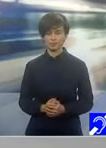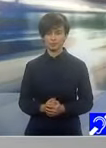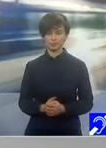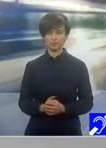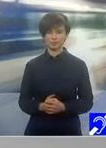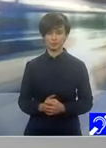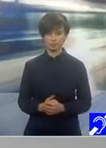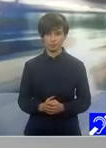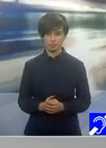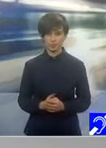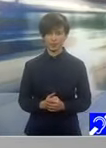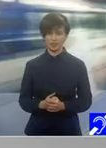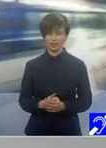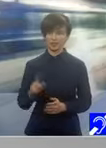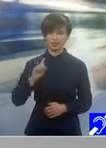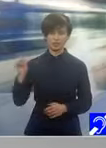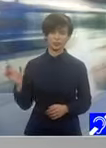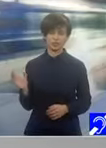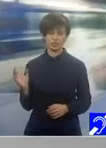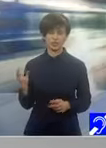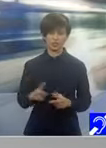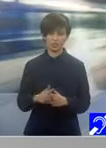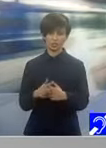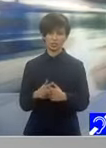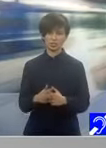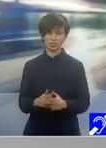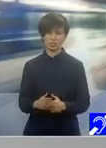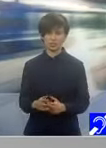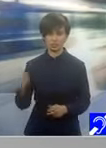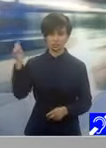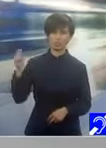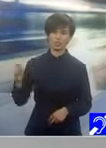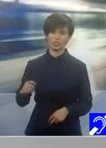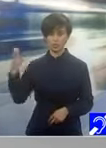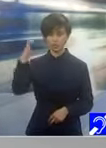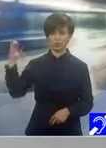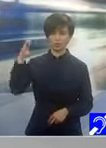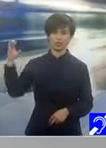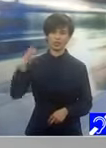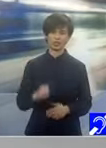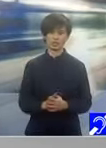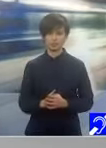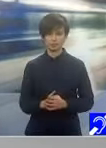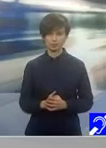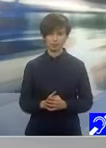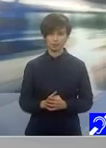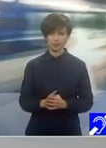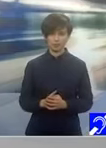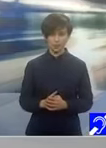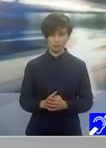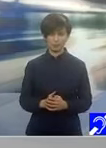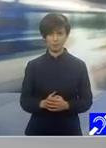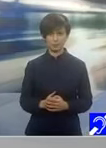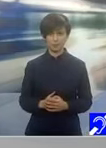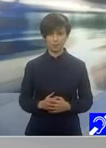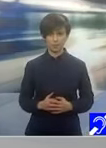în folosință nu ne ajută să accesăm un proiect european. Da, ziceați că încercați și această variantă.